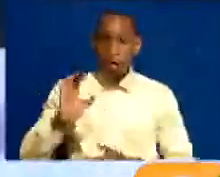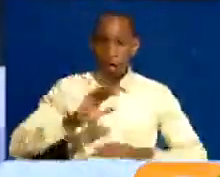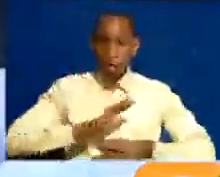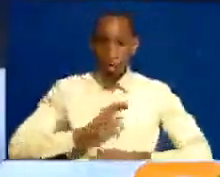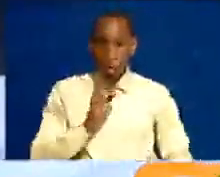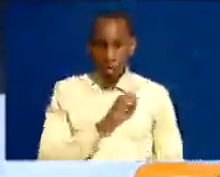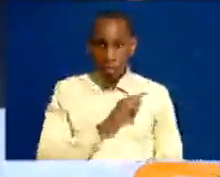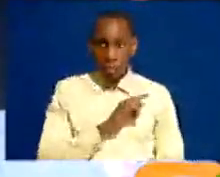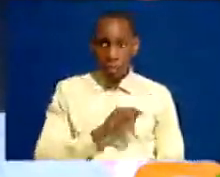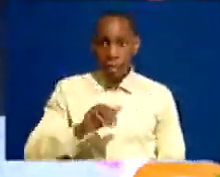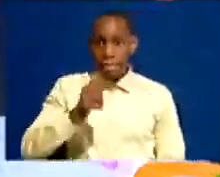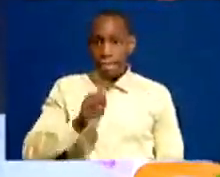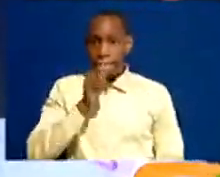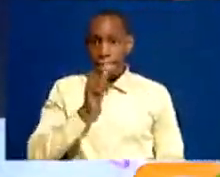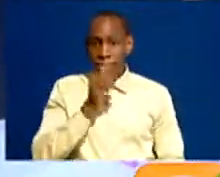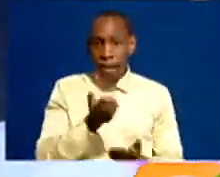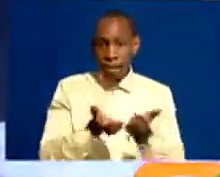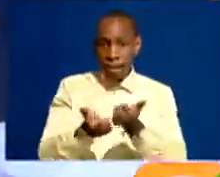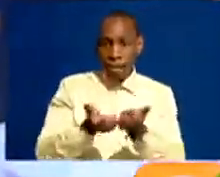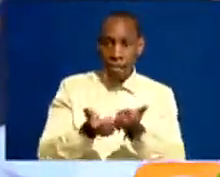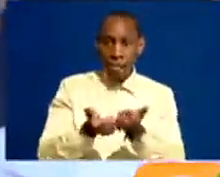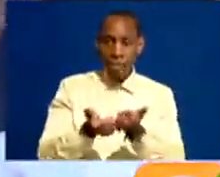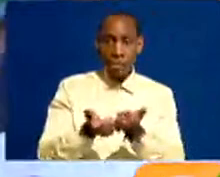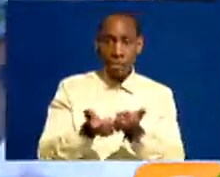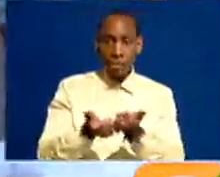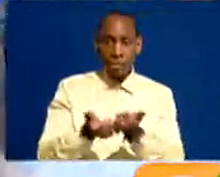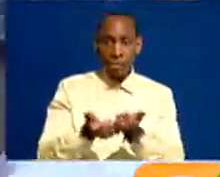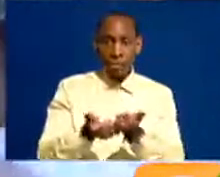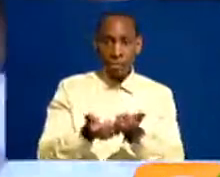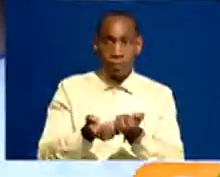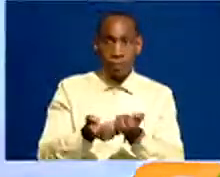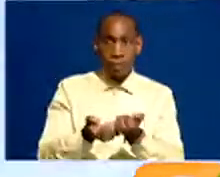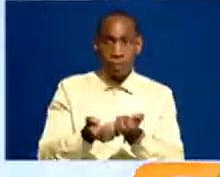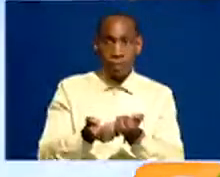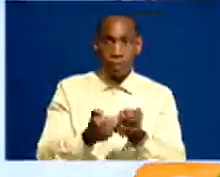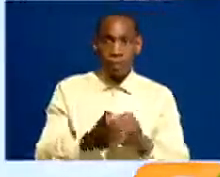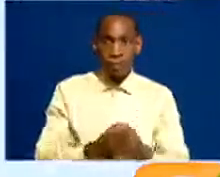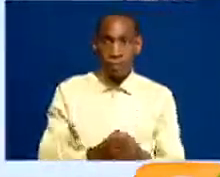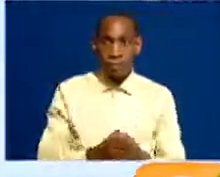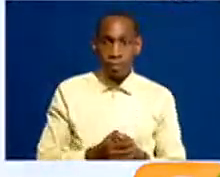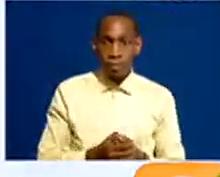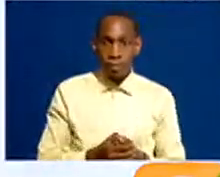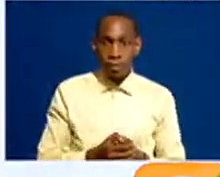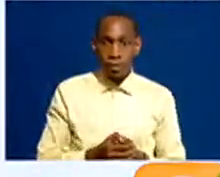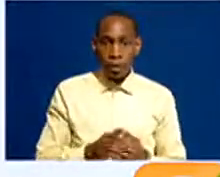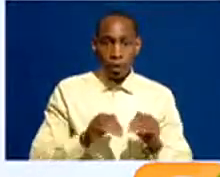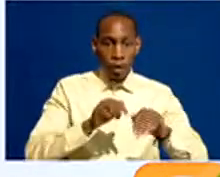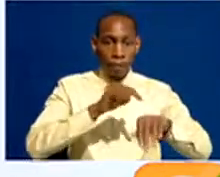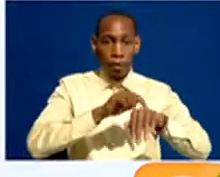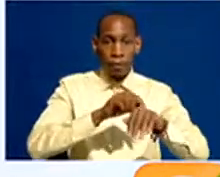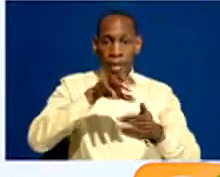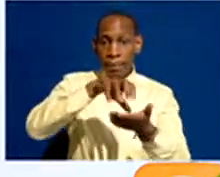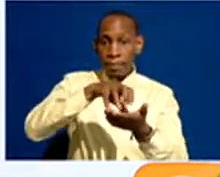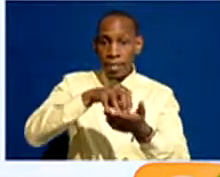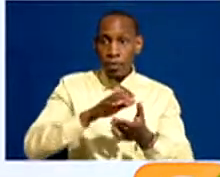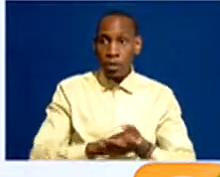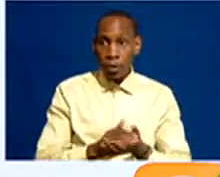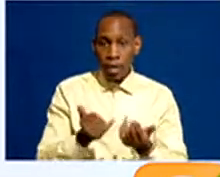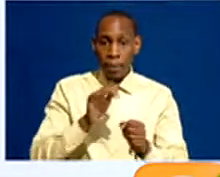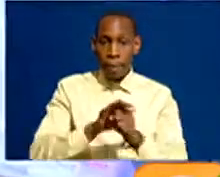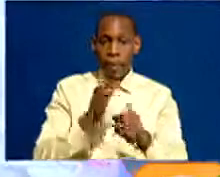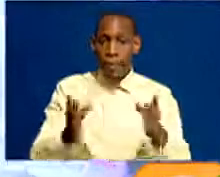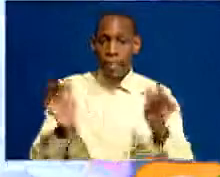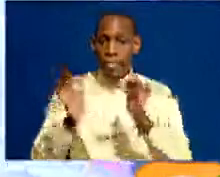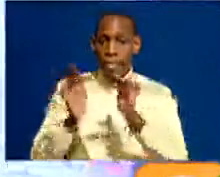satisfied. Siri nyingine ya biashara kuu na faida katika biashara ni kwenda na wakati. Nastahili kuenda na wakati, manake saizi mambo mingi ni